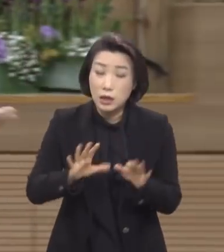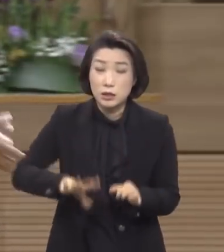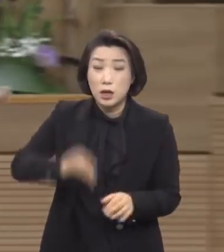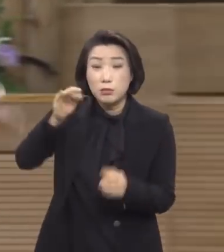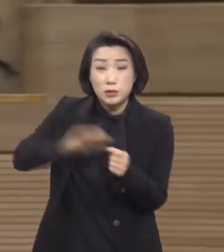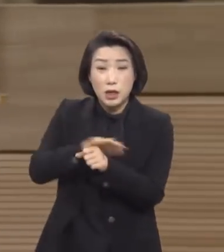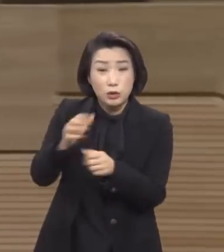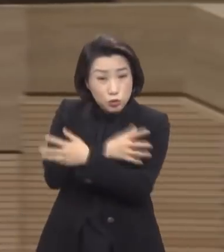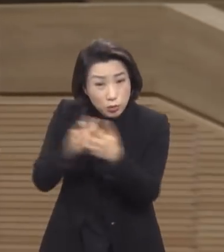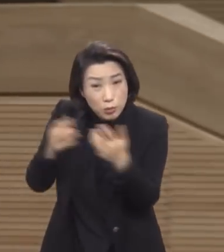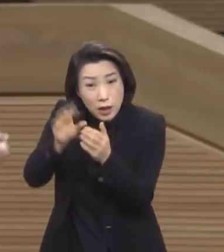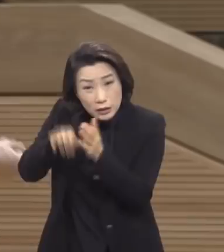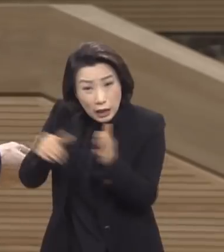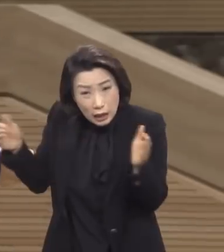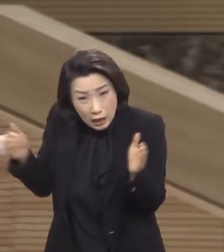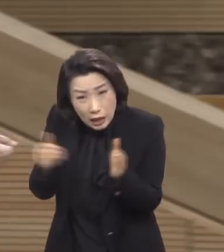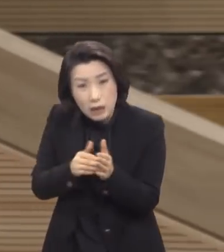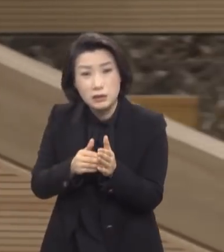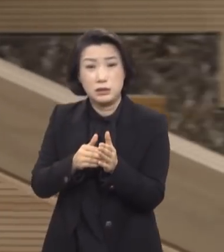첫사랑이 넘쳐날 때까지.